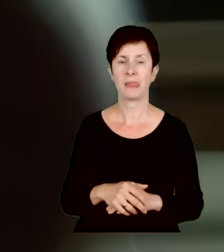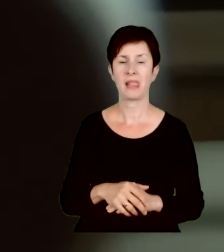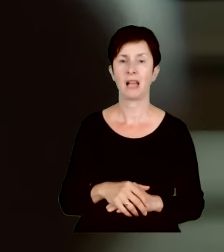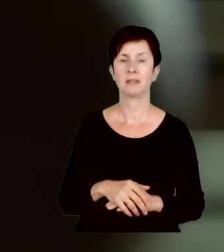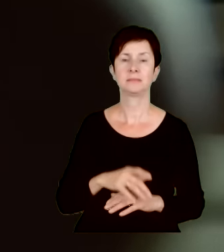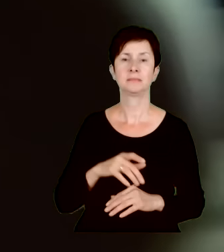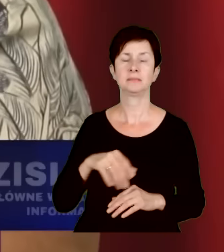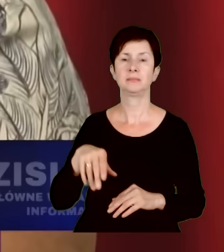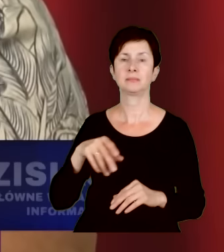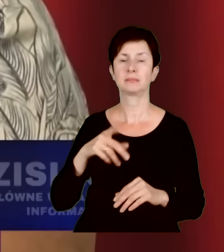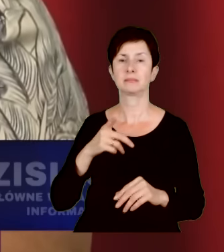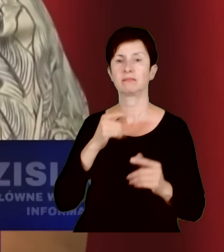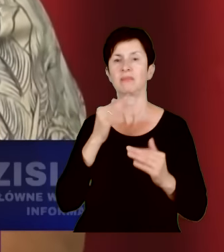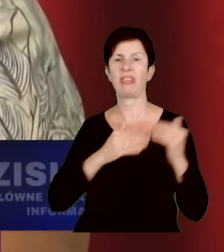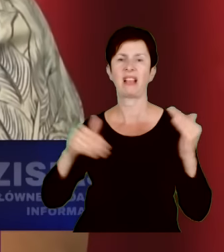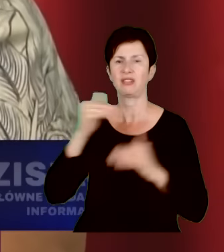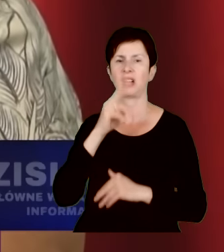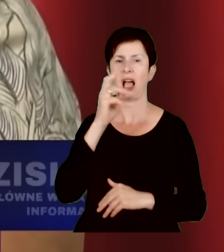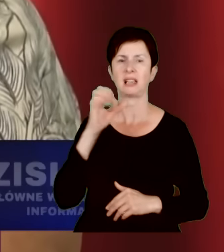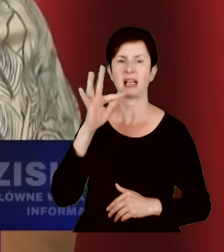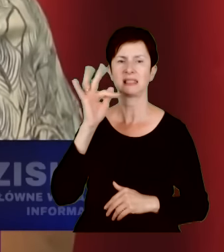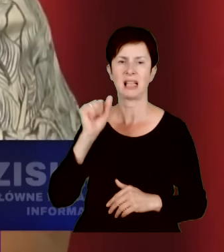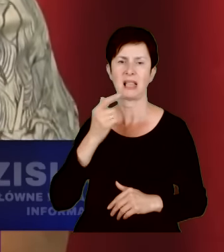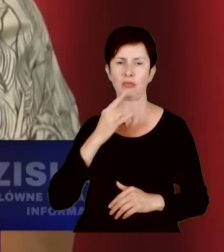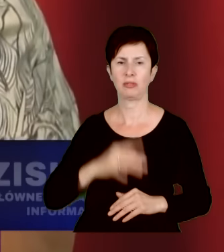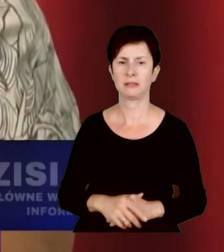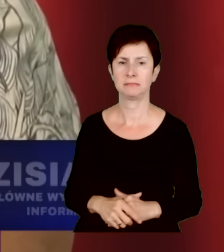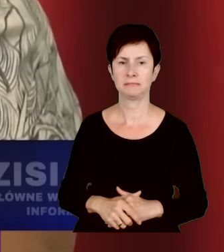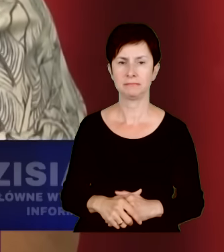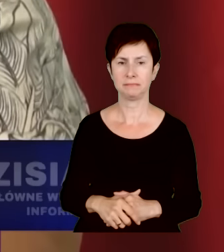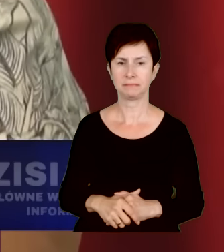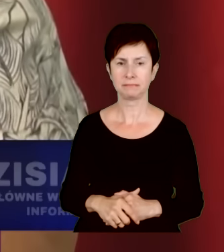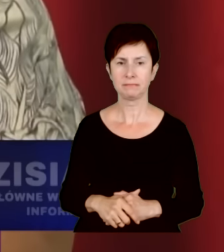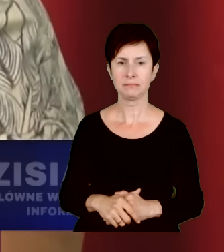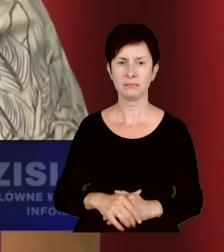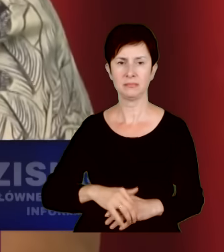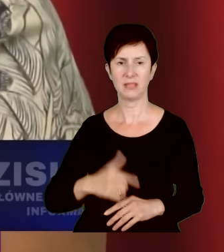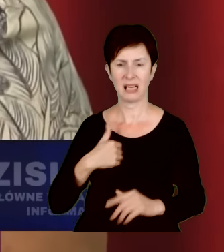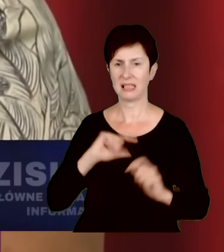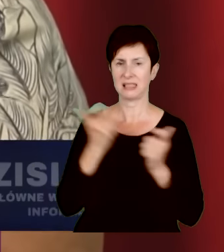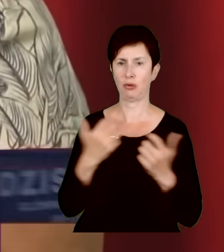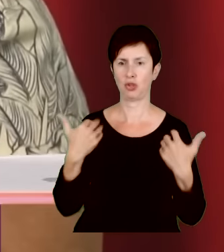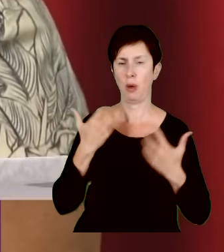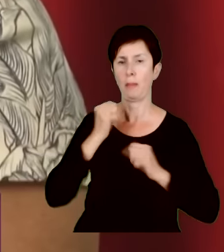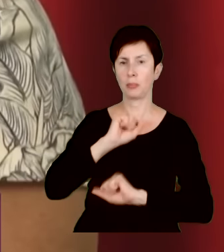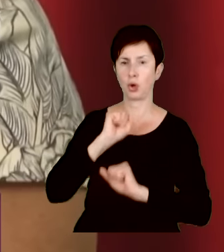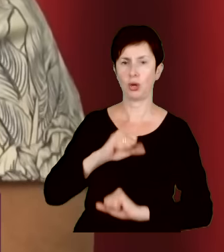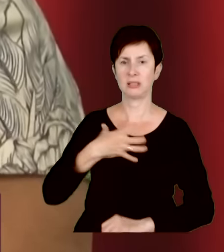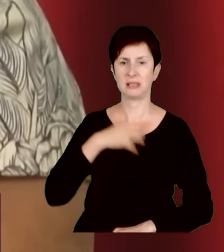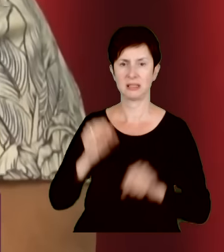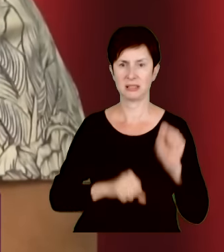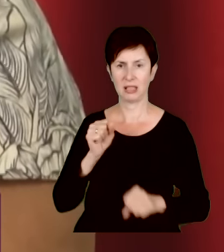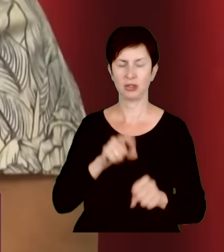nadzwyczajną kastę całe życie broniłam sędziów uważam że to jest zupełnie nadzwyczajna Kasta